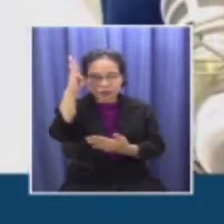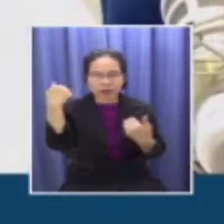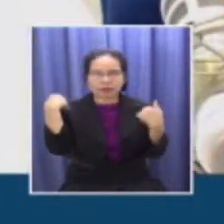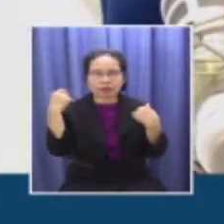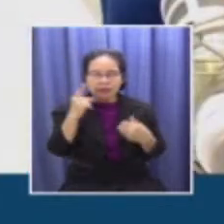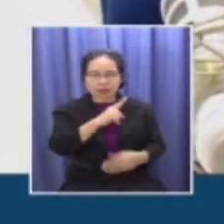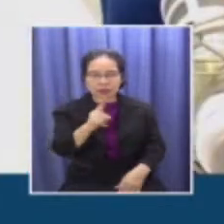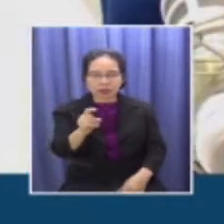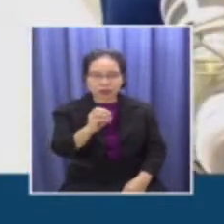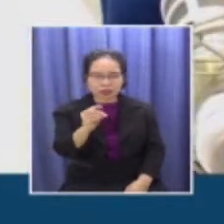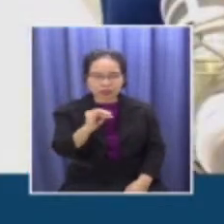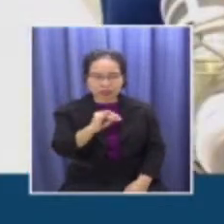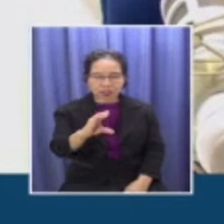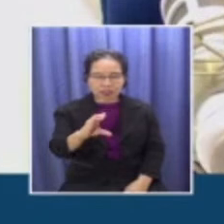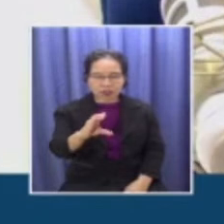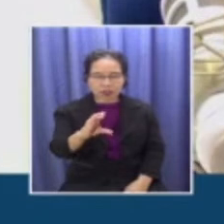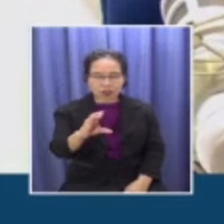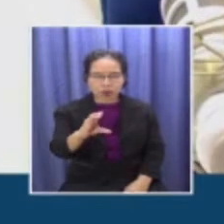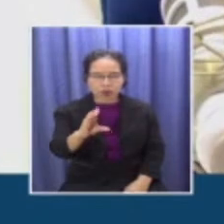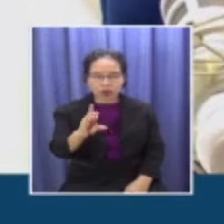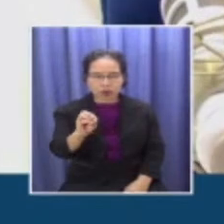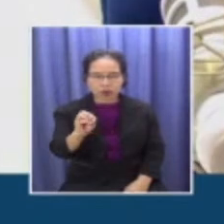yo bongoma